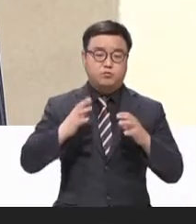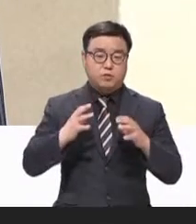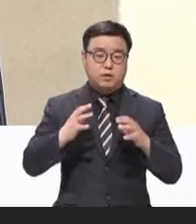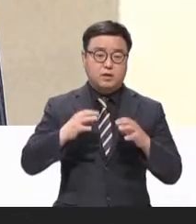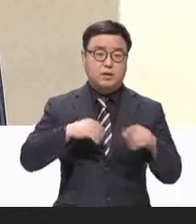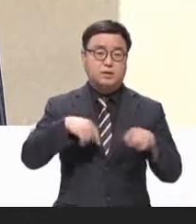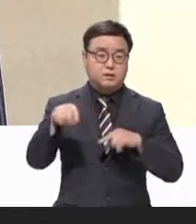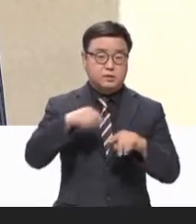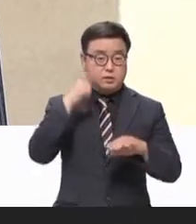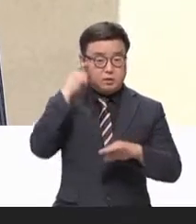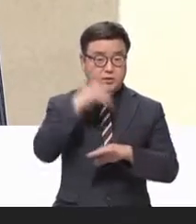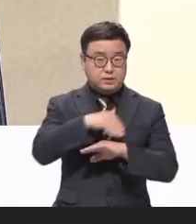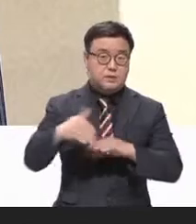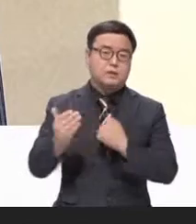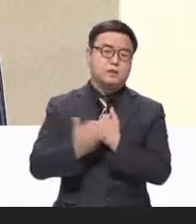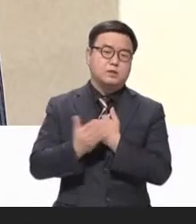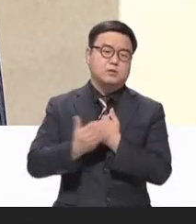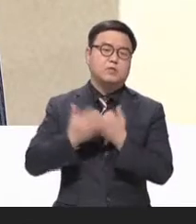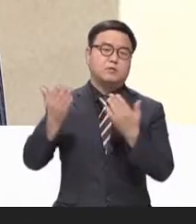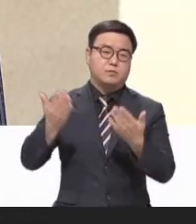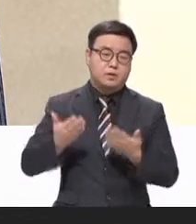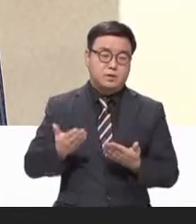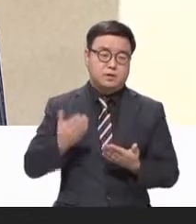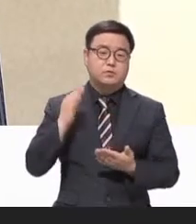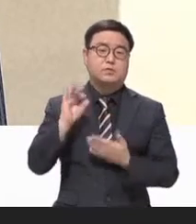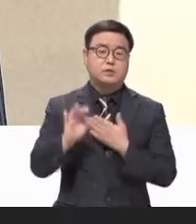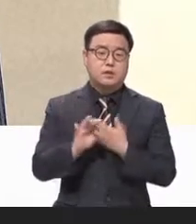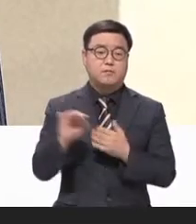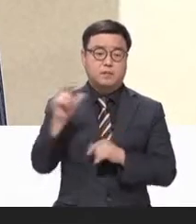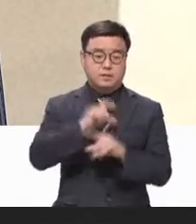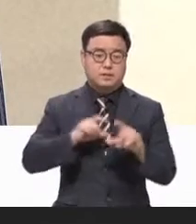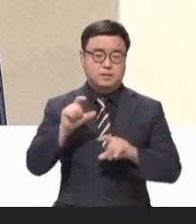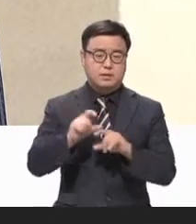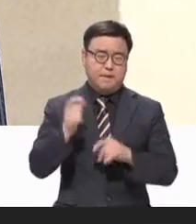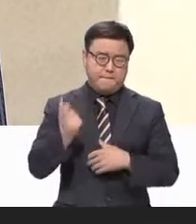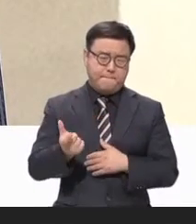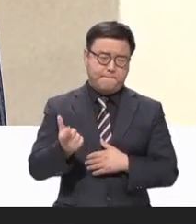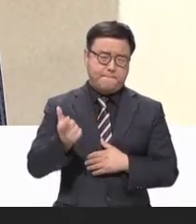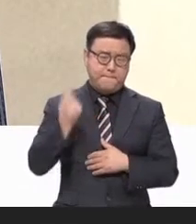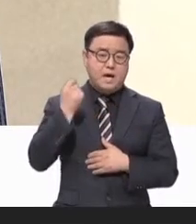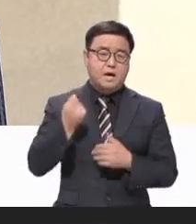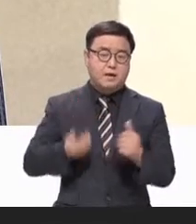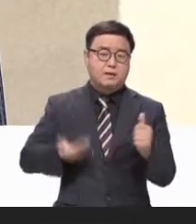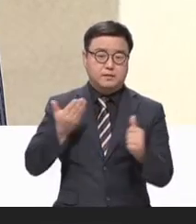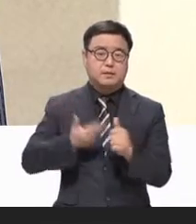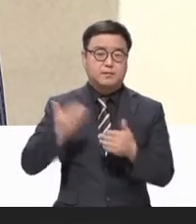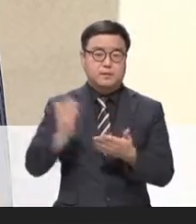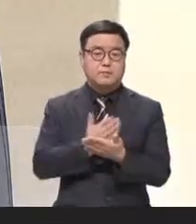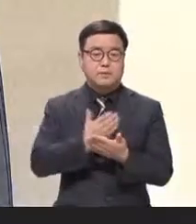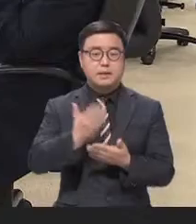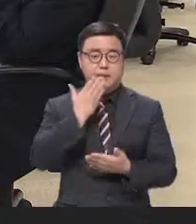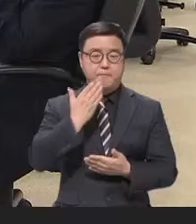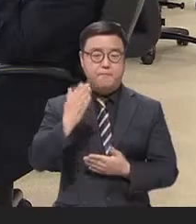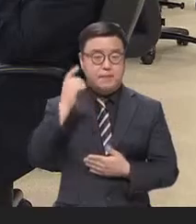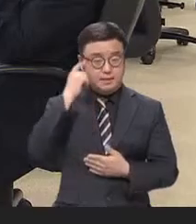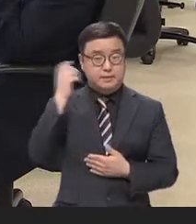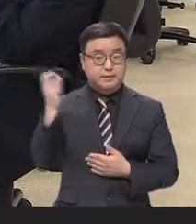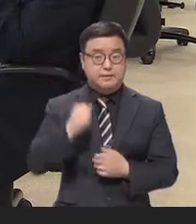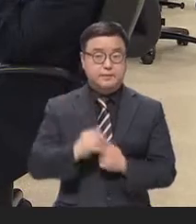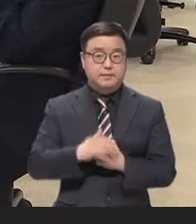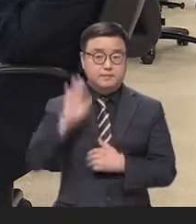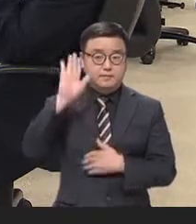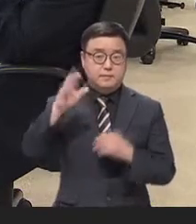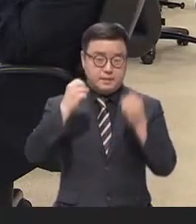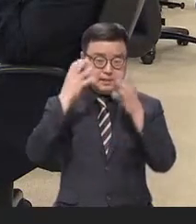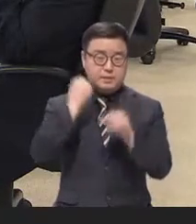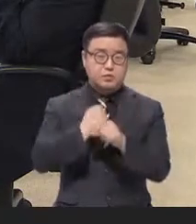어떤 정책적 지원을 해주면 굉장히 빠른 속도로 보급이 될 수 있을 거라고도 생각이 됩니다.